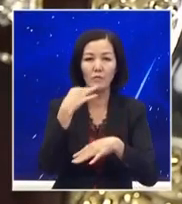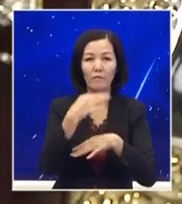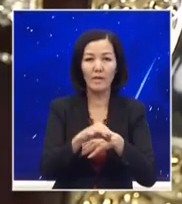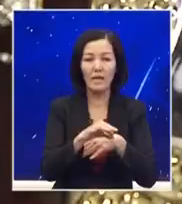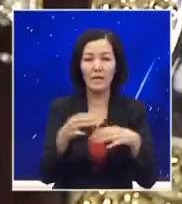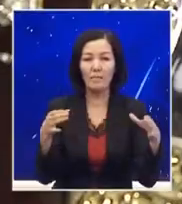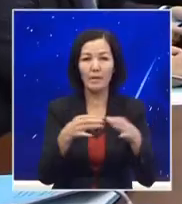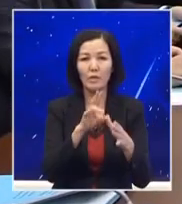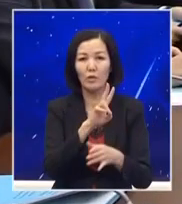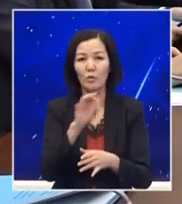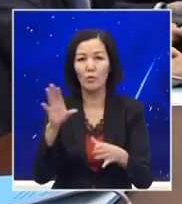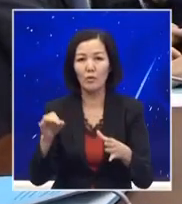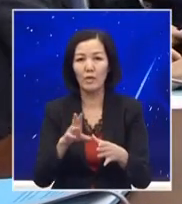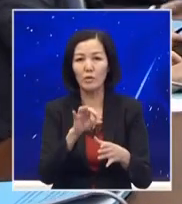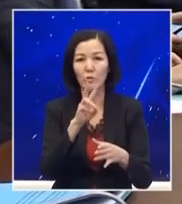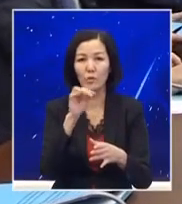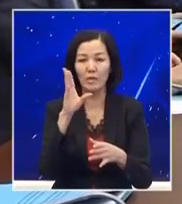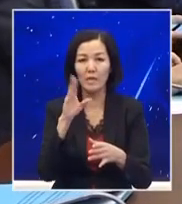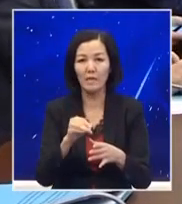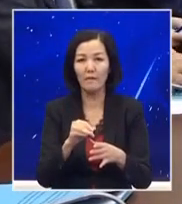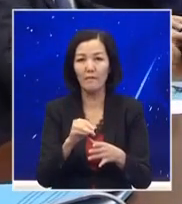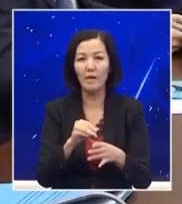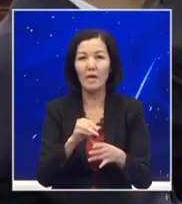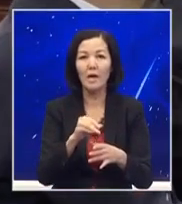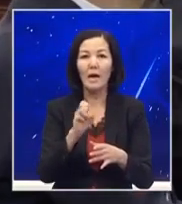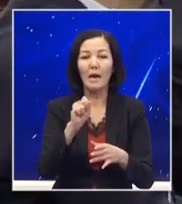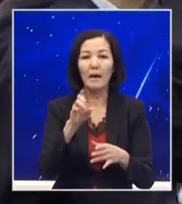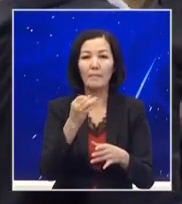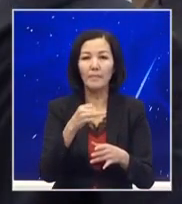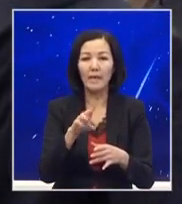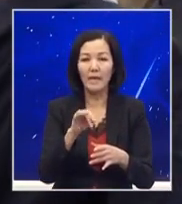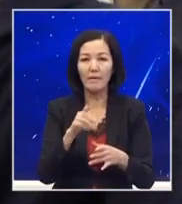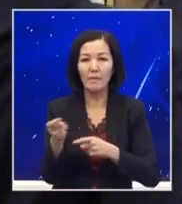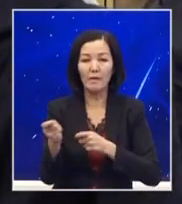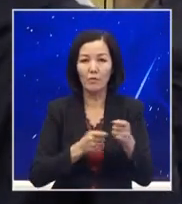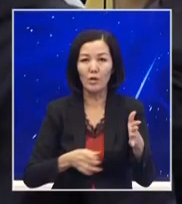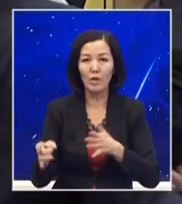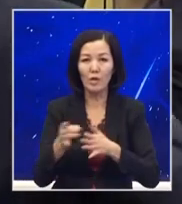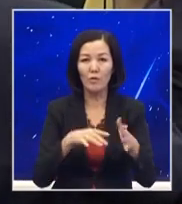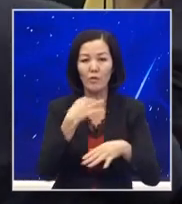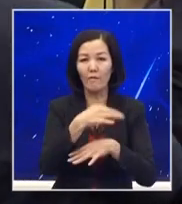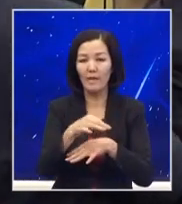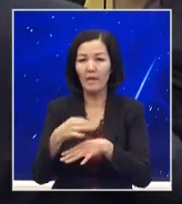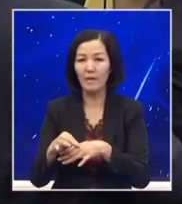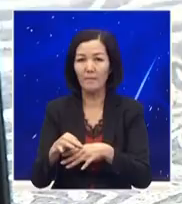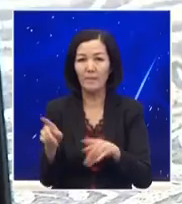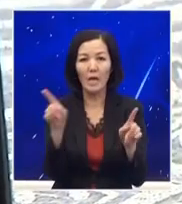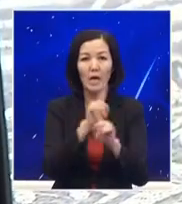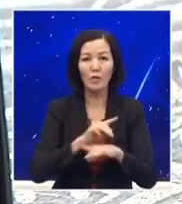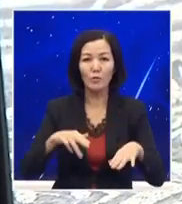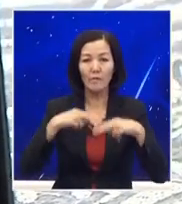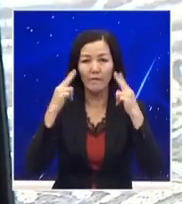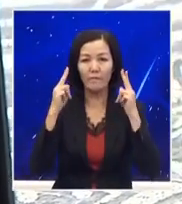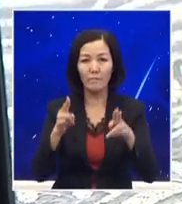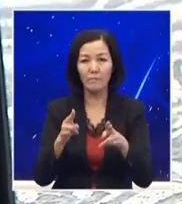партии Нур-Отан Жанболат Шагенбаев, градоначальник Алымжан Абдраимов и руководители районных филиалов. Особого